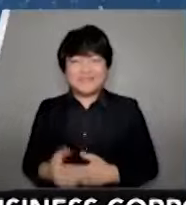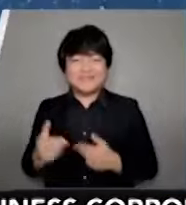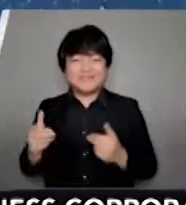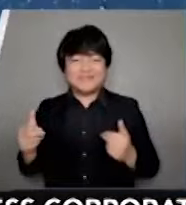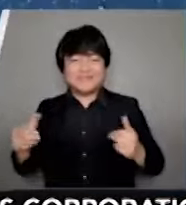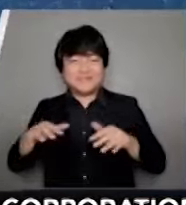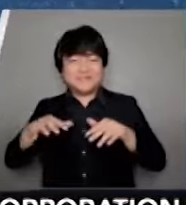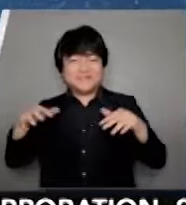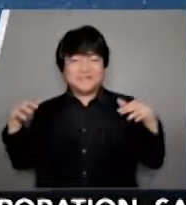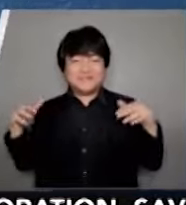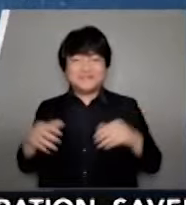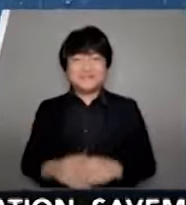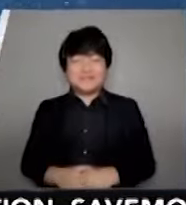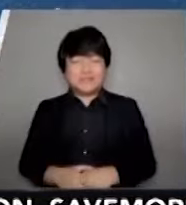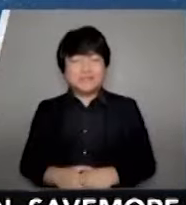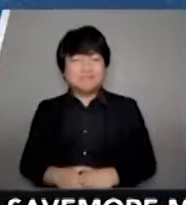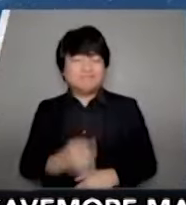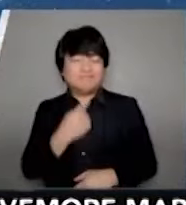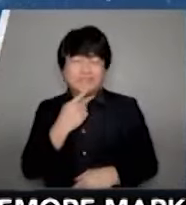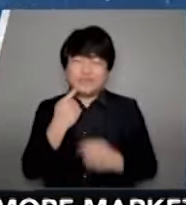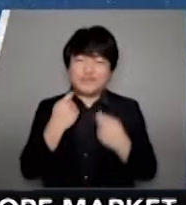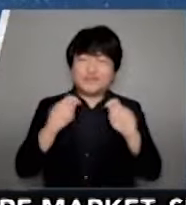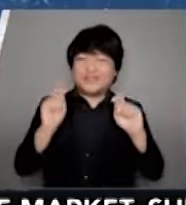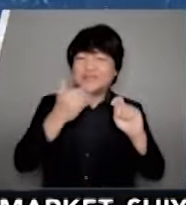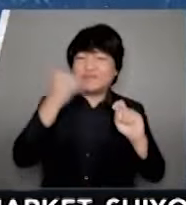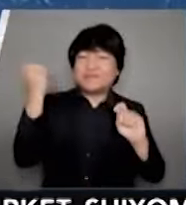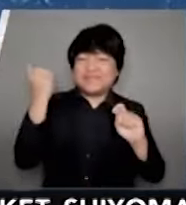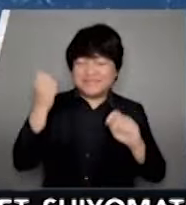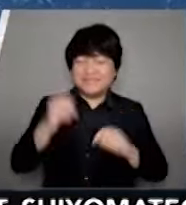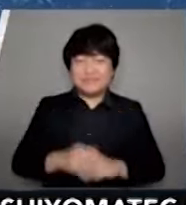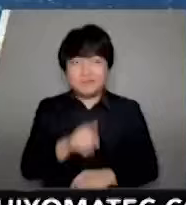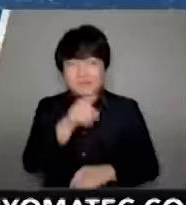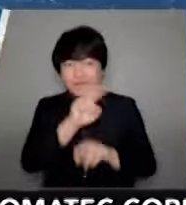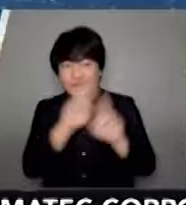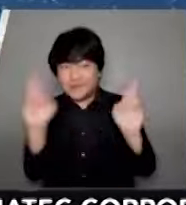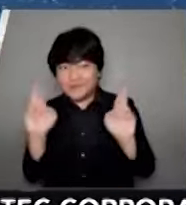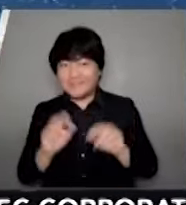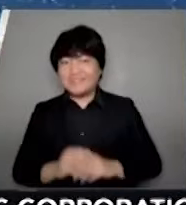I will try my best. Are you ready for this?